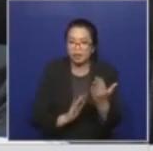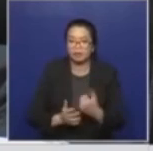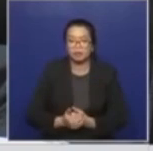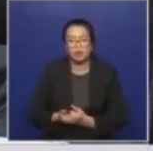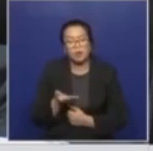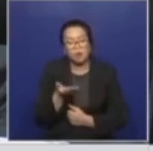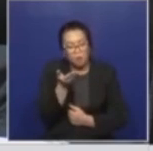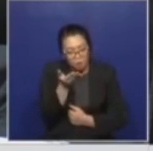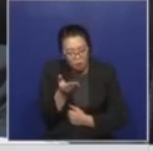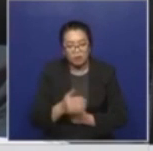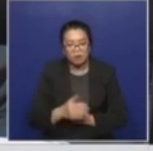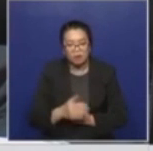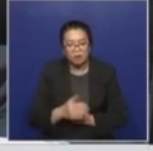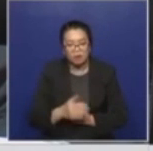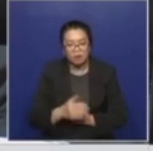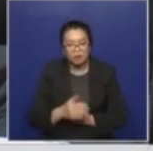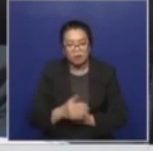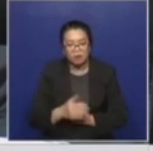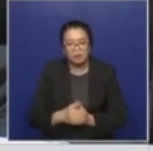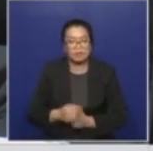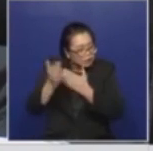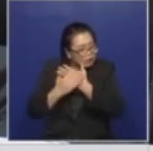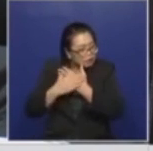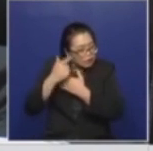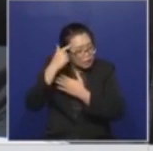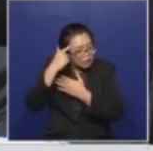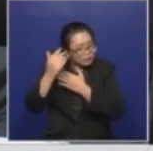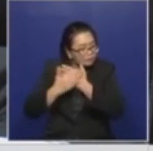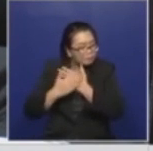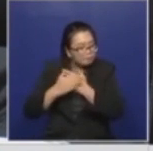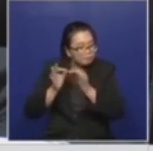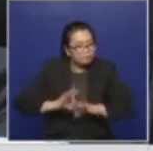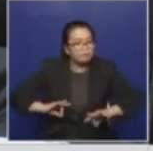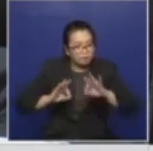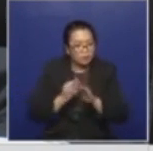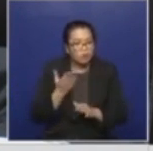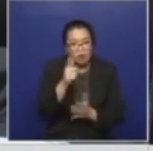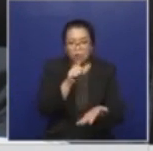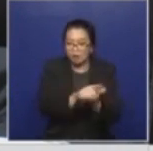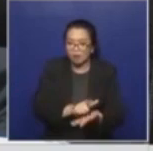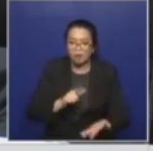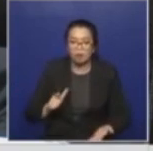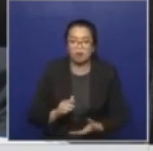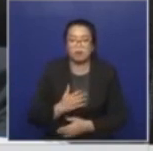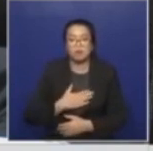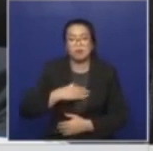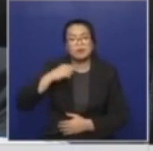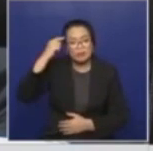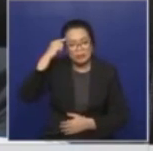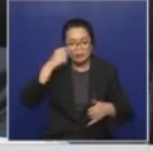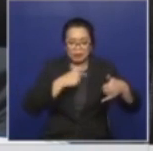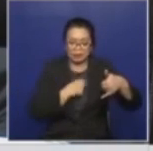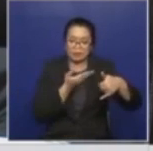ขอนะครับท่านด้วยมนุษยธรรมสำนึกของท่านผมเชื่อว่าท่านเป็นผู้ที่มีจิตใจ